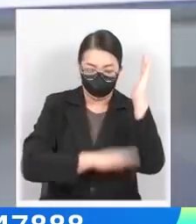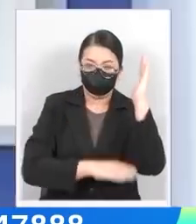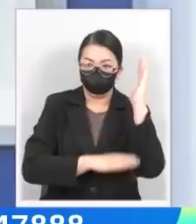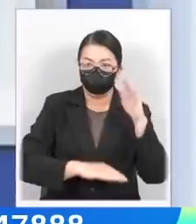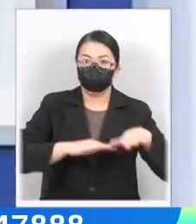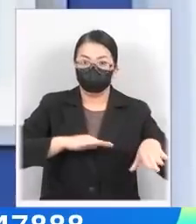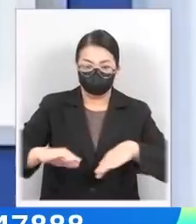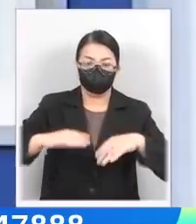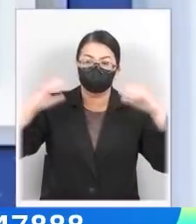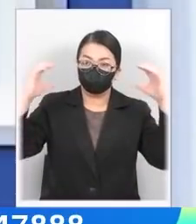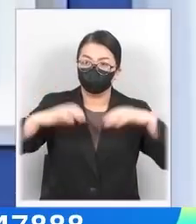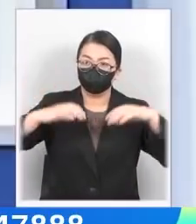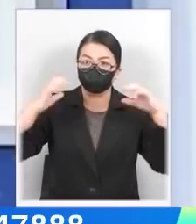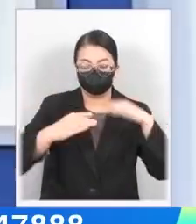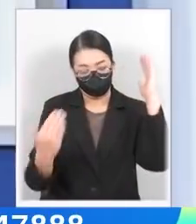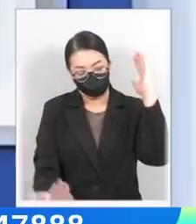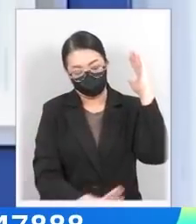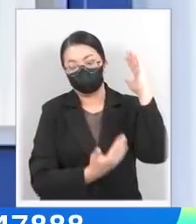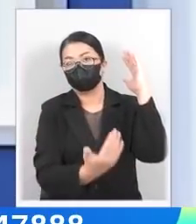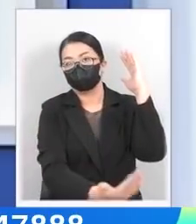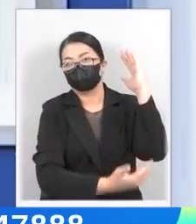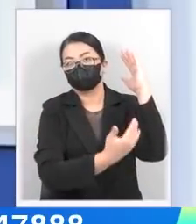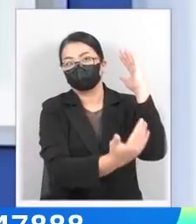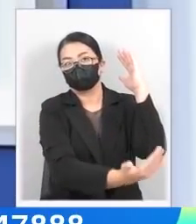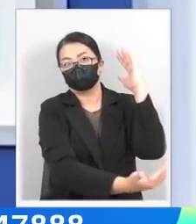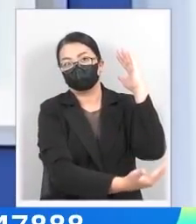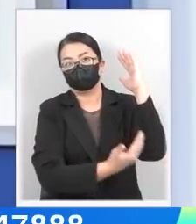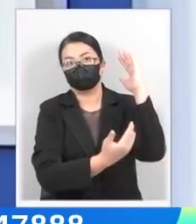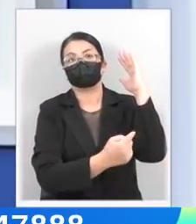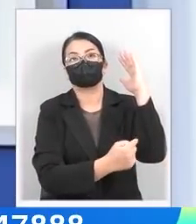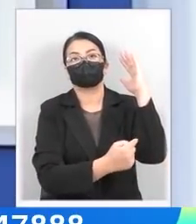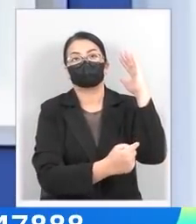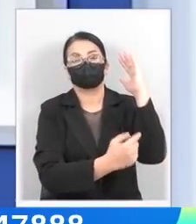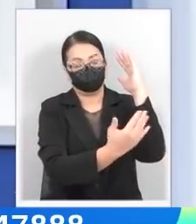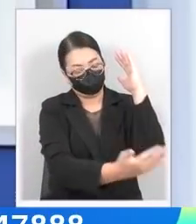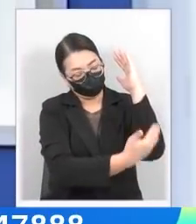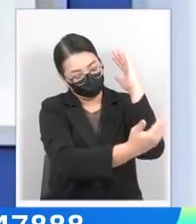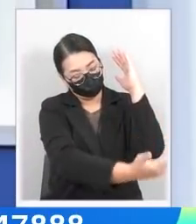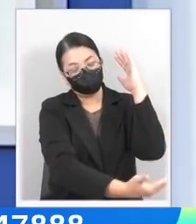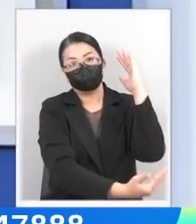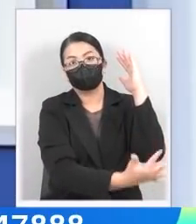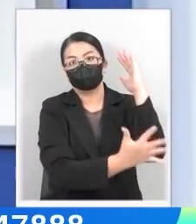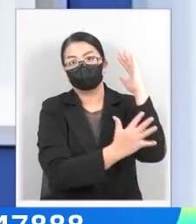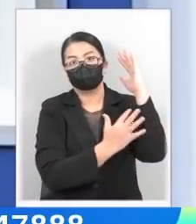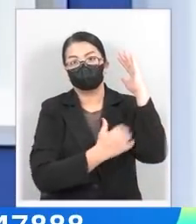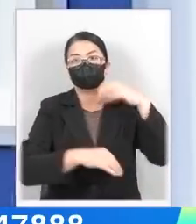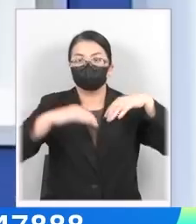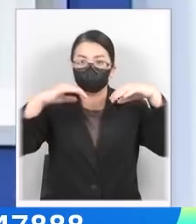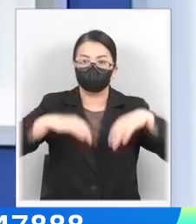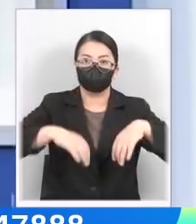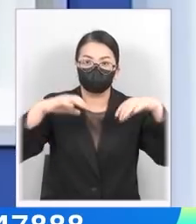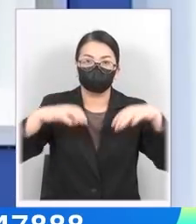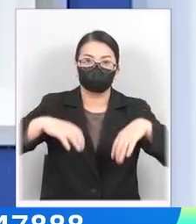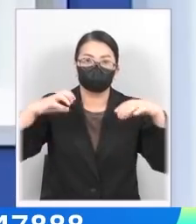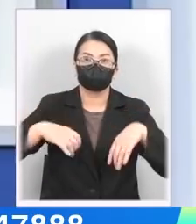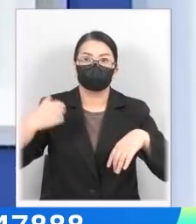ลมหนักจากหย่อมความกดอากาศต่ำที่ผ่านเวียดนามตอนล่างเข้าสู่กัมพูชาเข้ามาปกคลุมในพื้นที่บ้านเราและทางภ